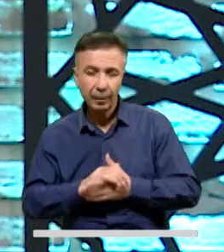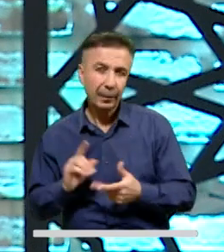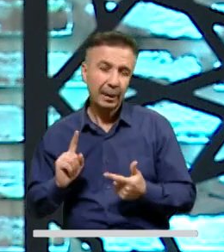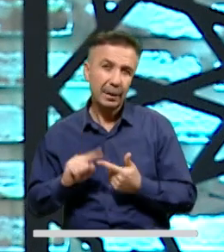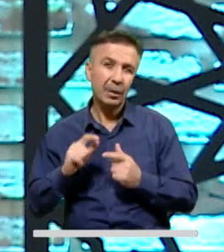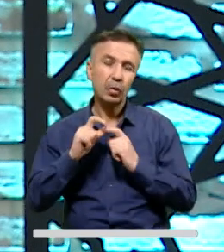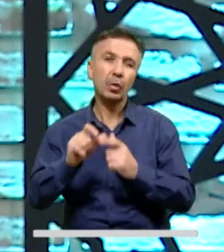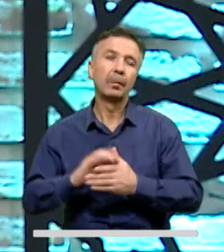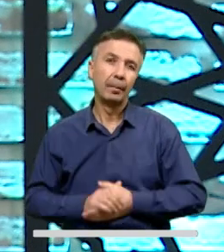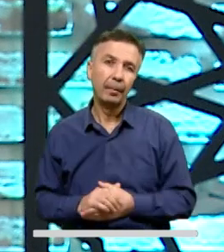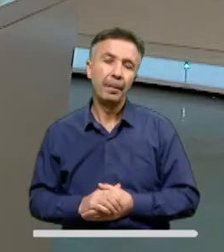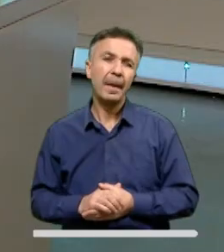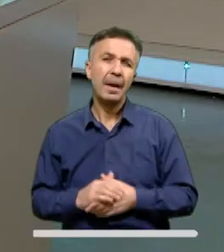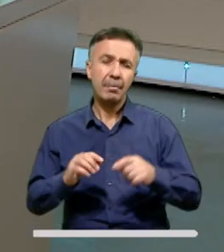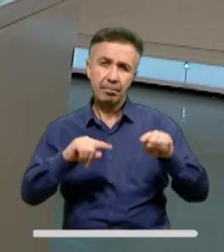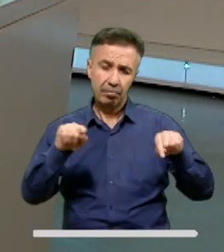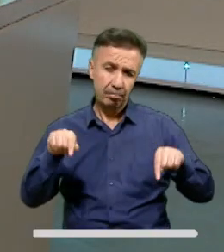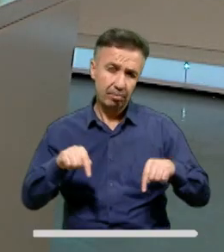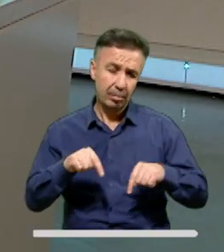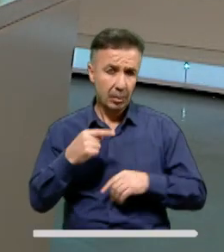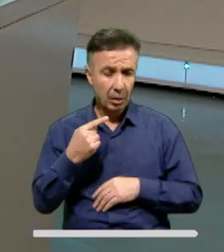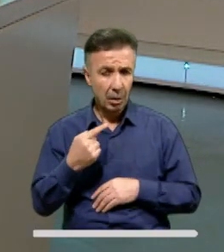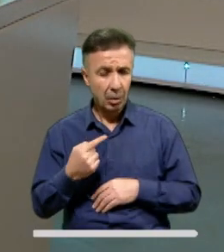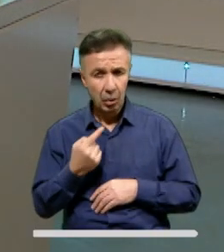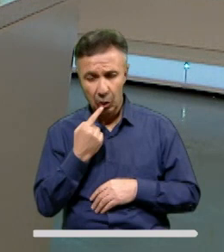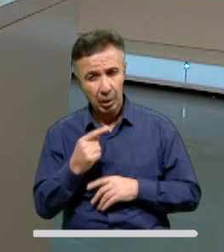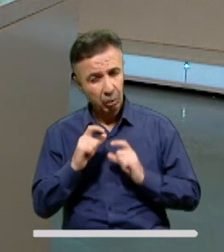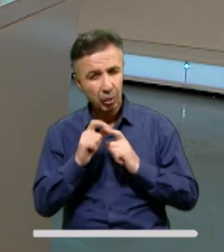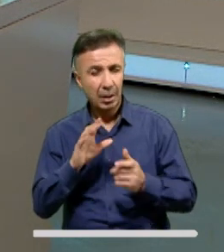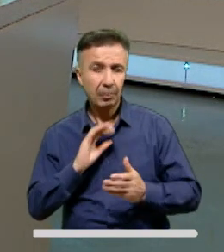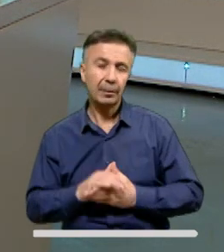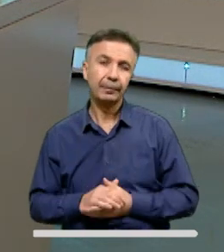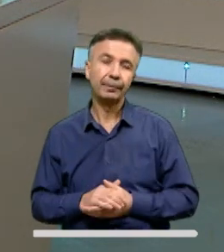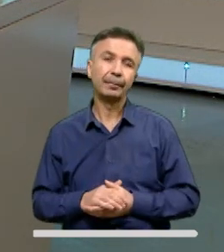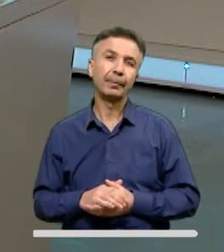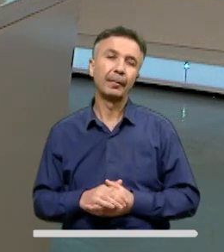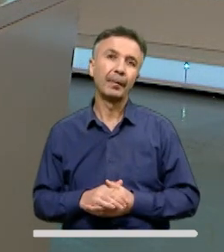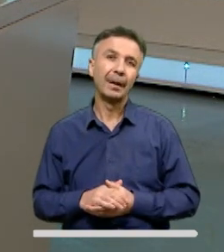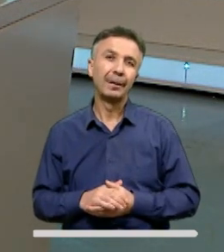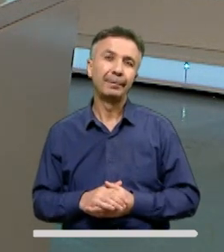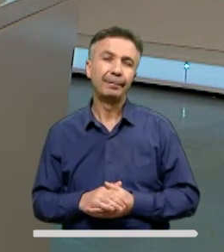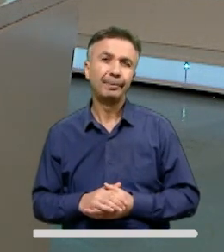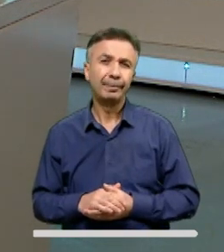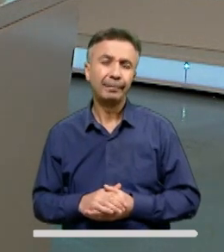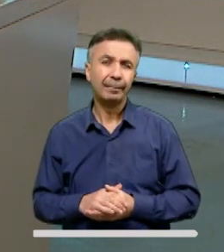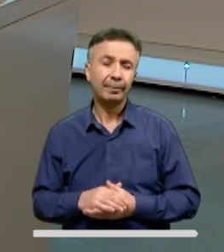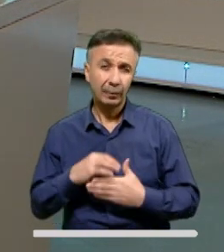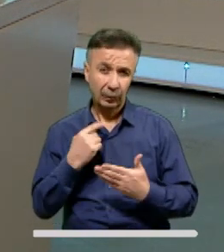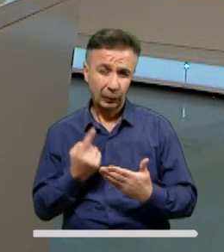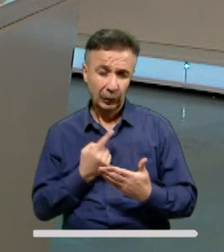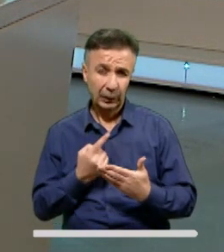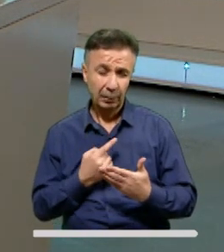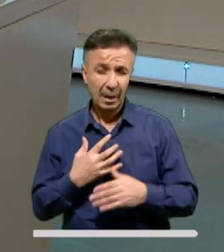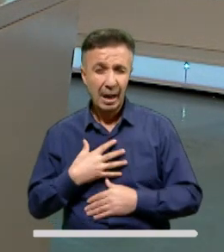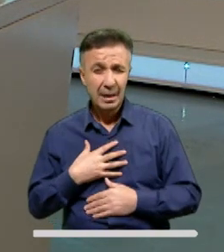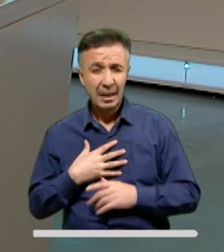de etrafta şöyle sorular duyuyorum. Bana da böyle bir soru geldi. Kur'an-ı Kerim